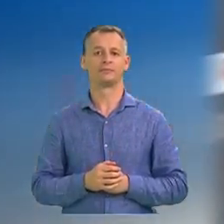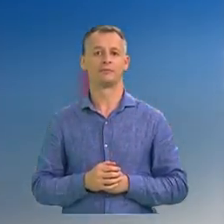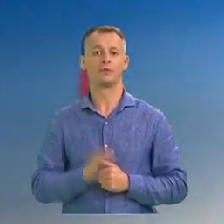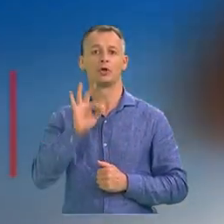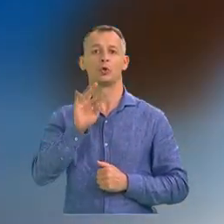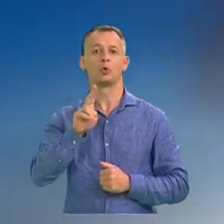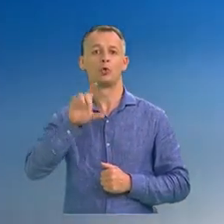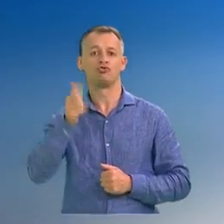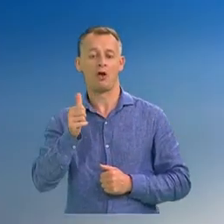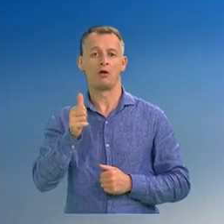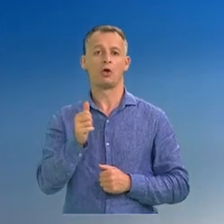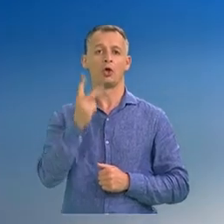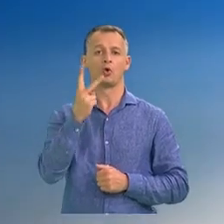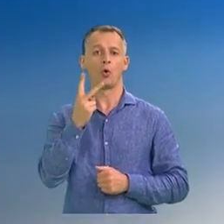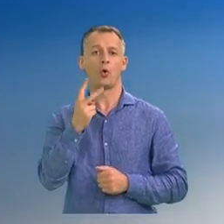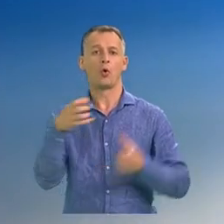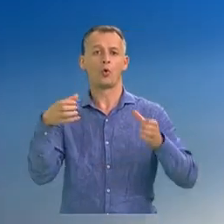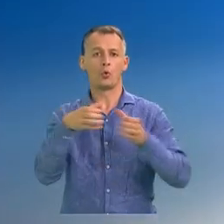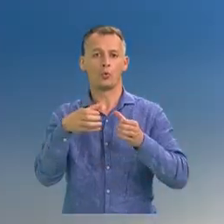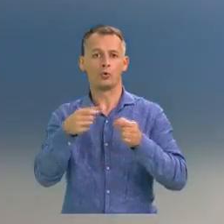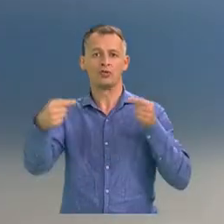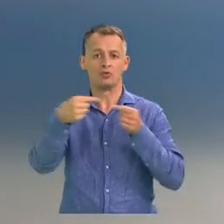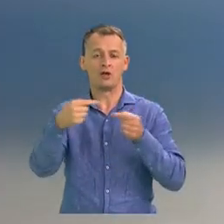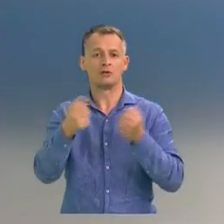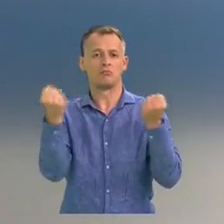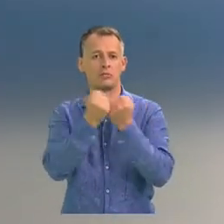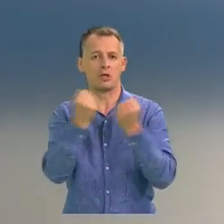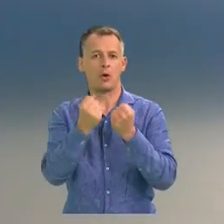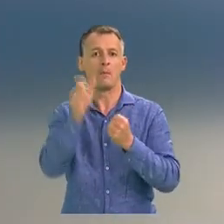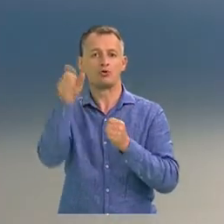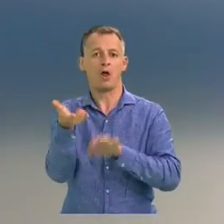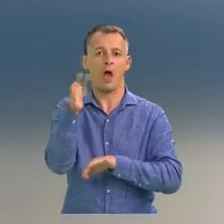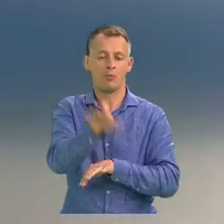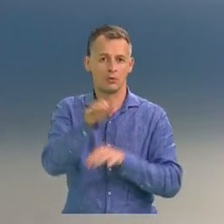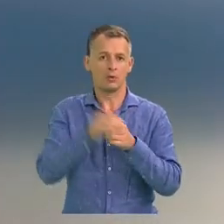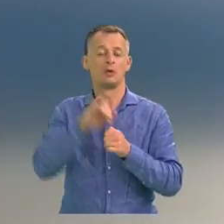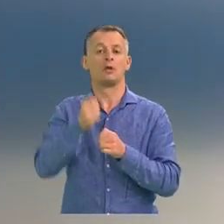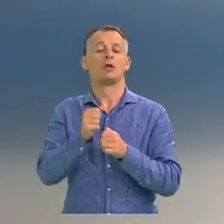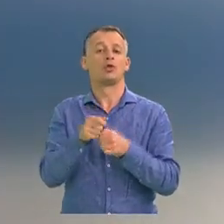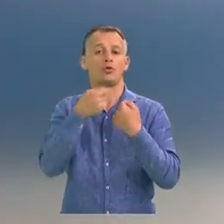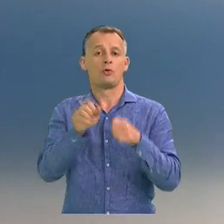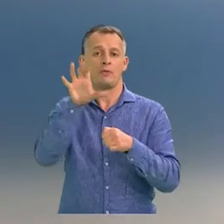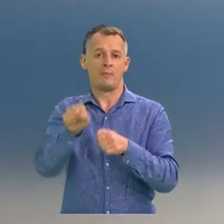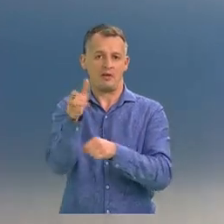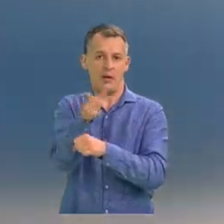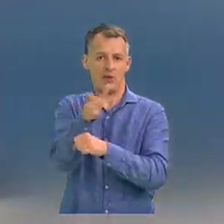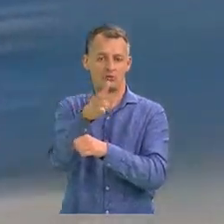În Tulcea, o bătaie între două grupuri rivale s-a terminat cu moartea unui bărbat. Camerele de supraveghere au surprins totul.